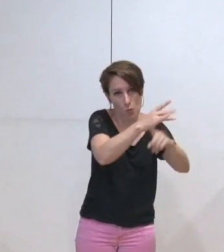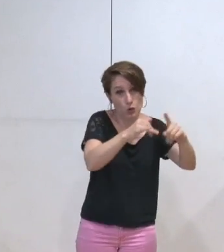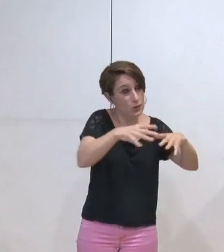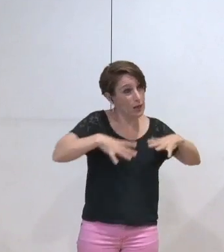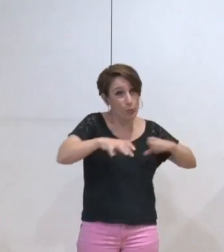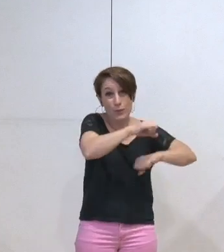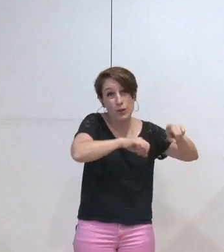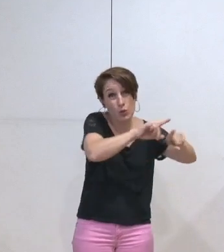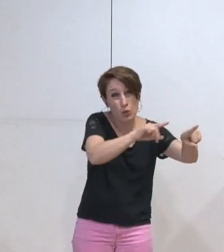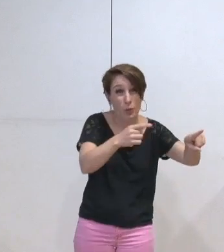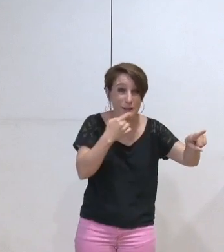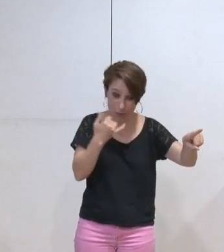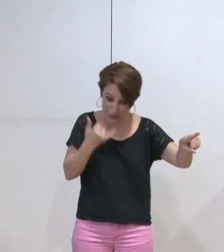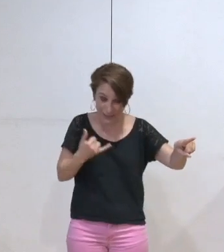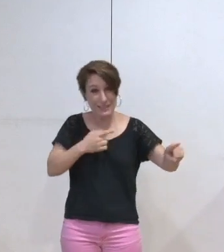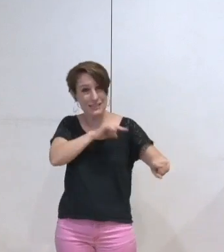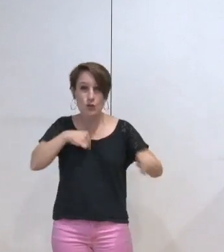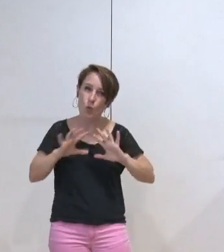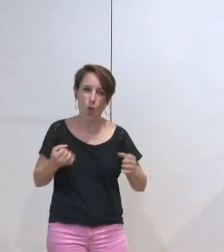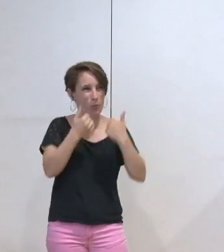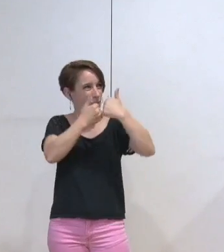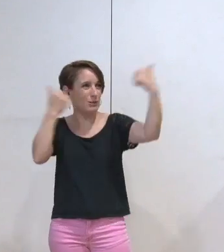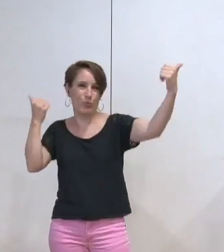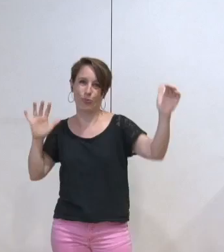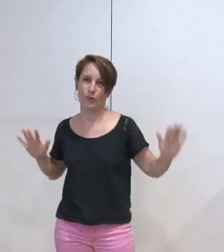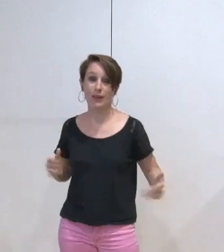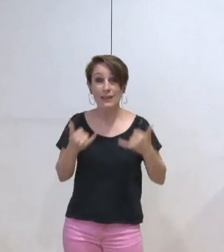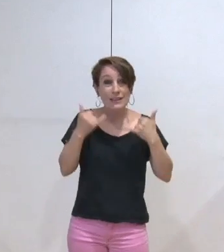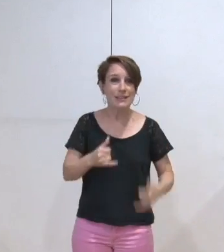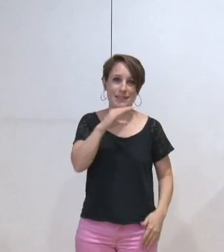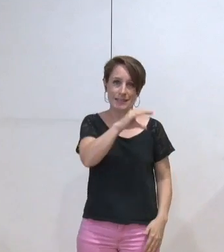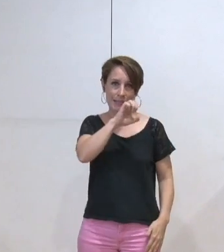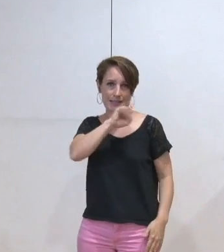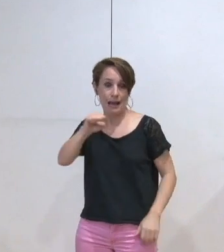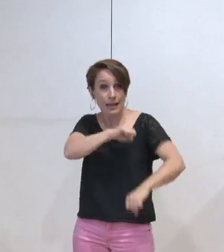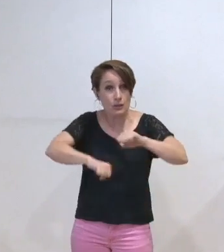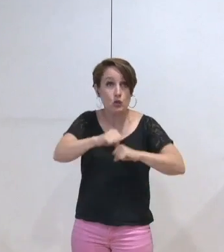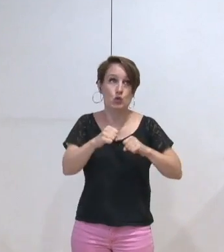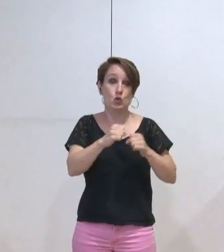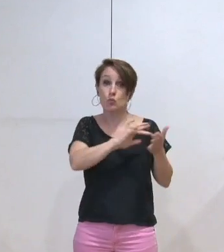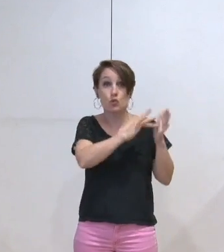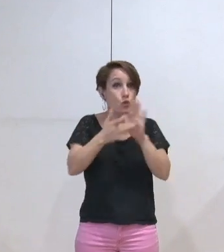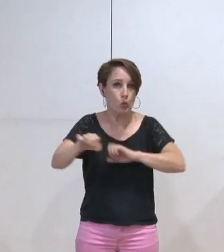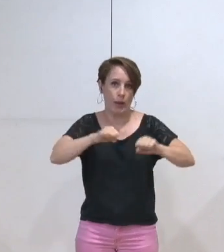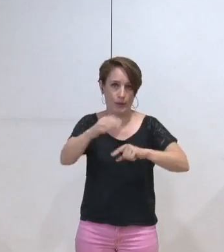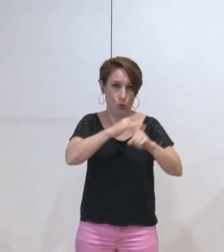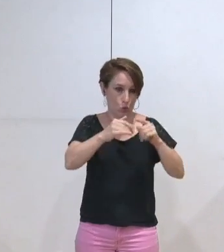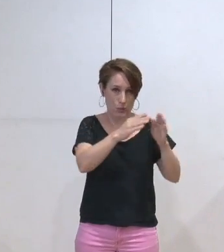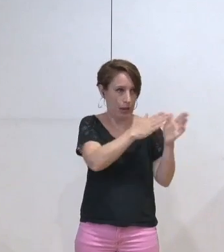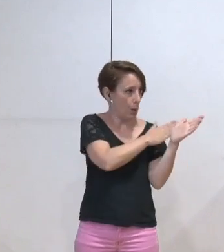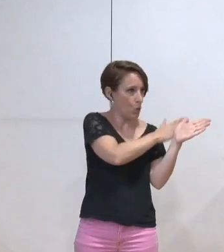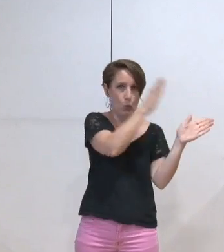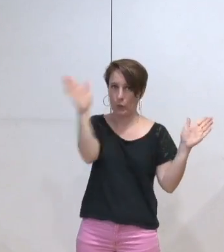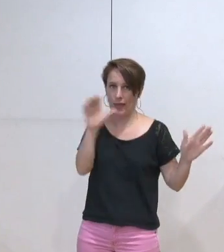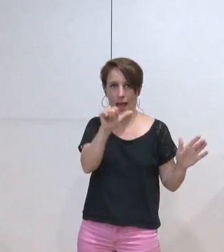périmètre ce qu'il se passe à grenobble c'est que nous avons un CCAS historiquement qui couvre l'ensemble des champs l'action social et qui pour un budget municipal de 25